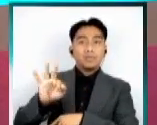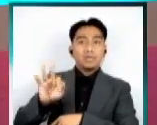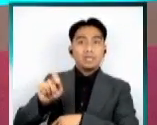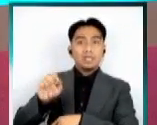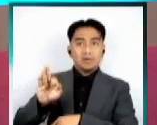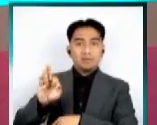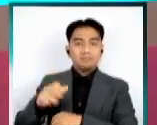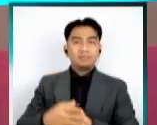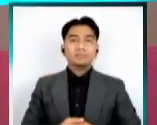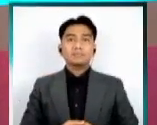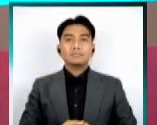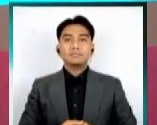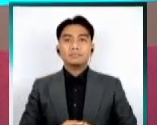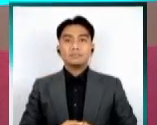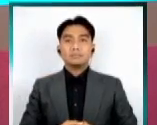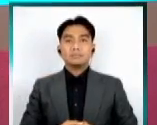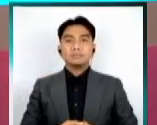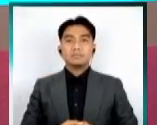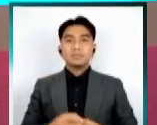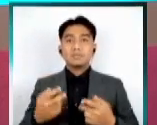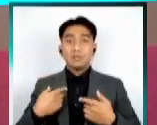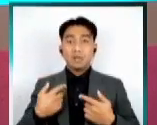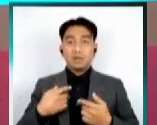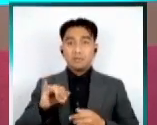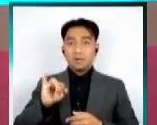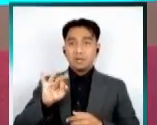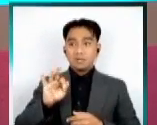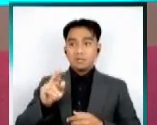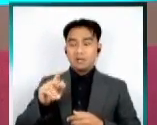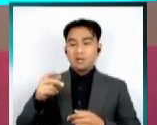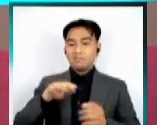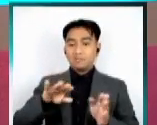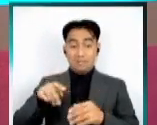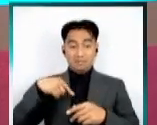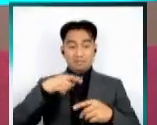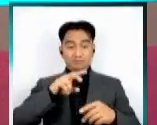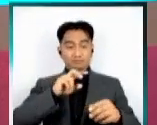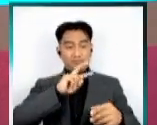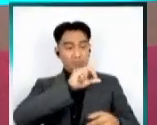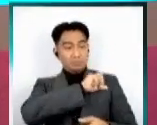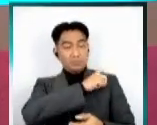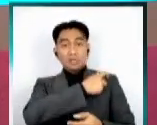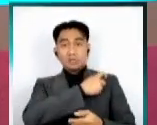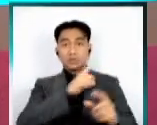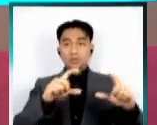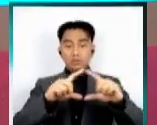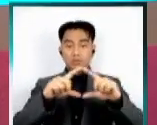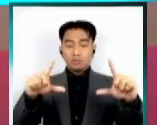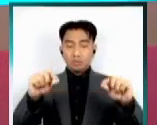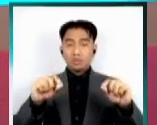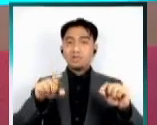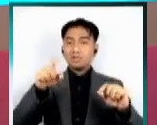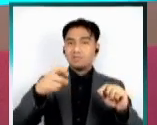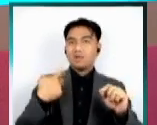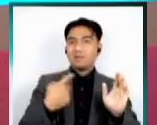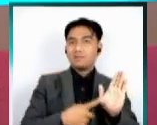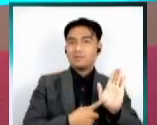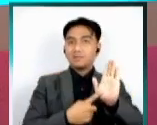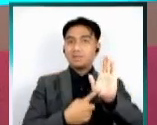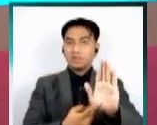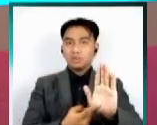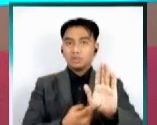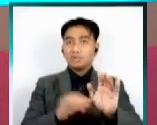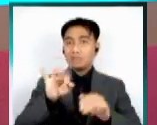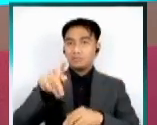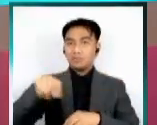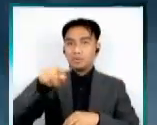Ipasuot ang vaccination card na parang ID tuwing lalabas ng bahay. Paano kalo yan? Paano kala yan? Ni DILG Undersecretary Martin